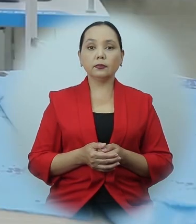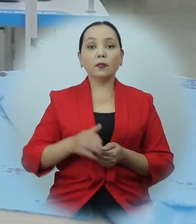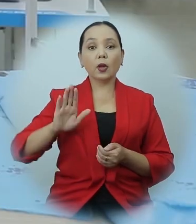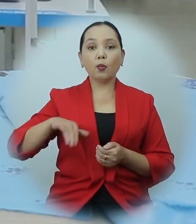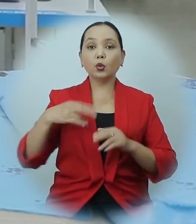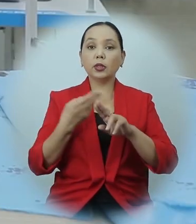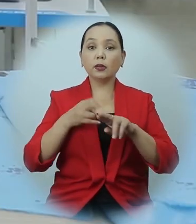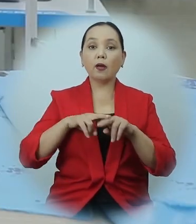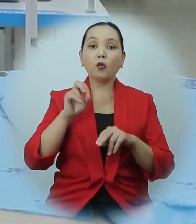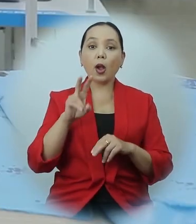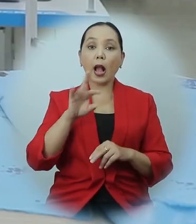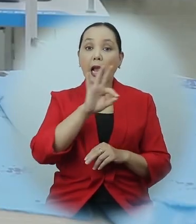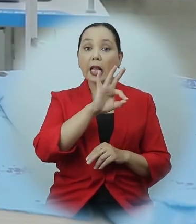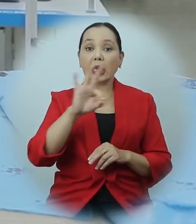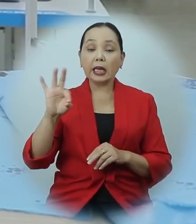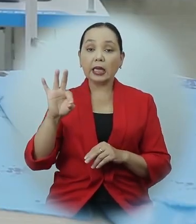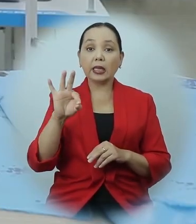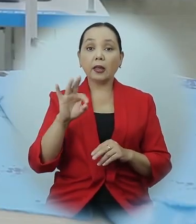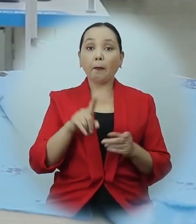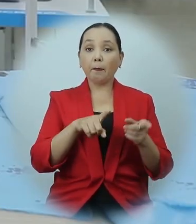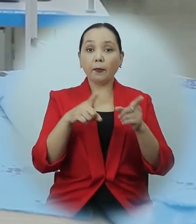После того, как линии перевели,